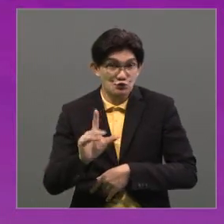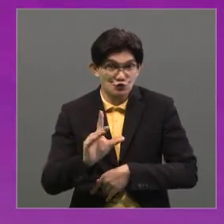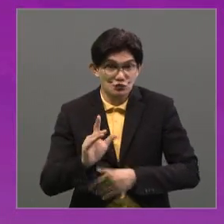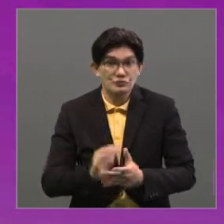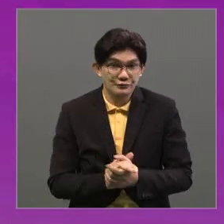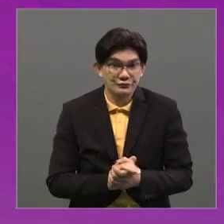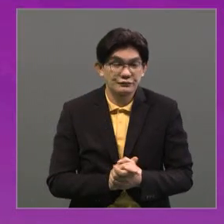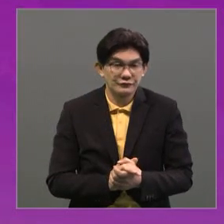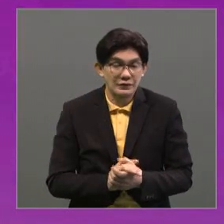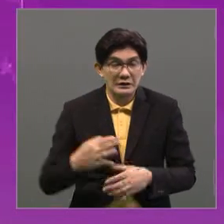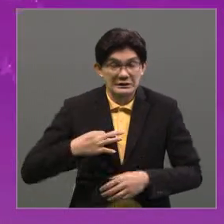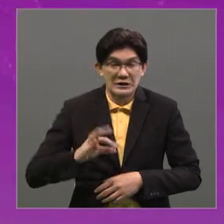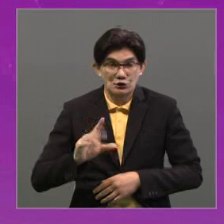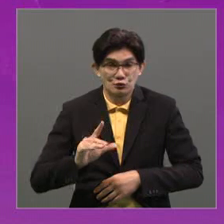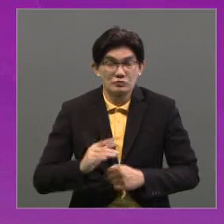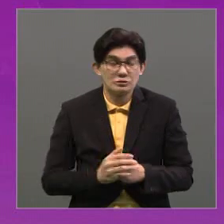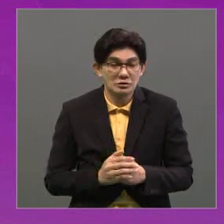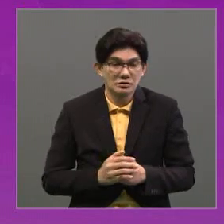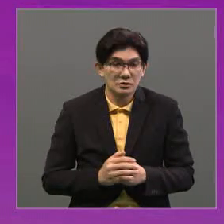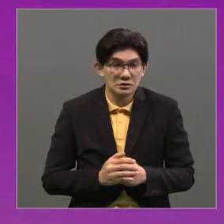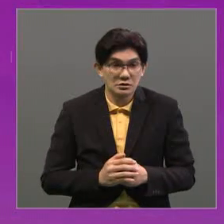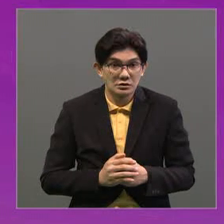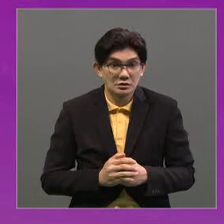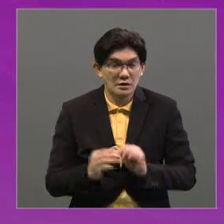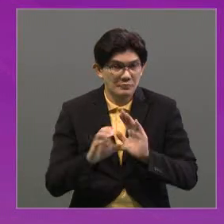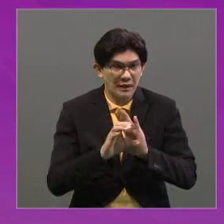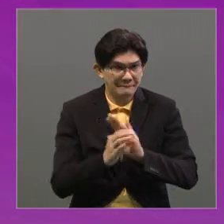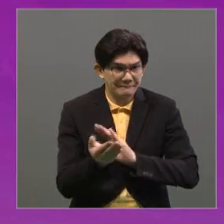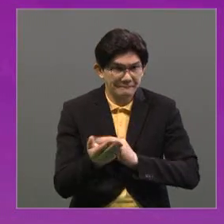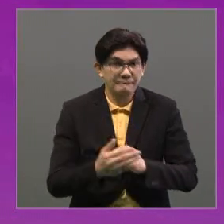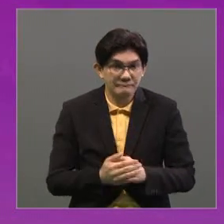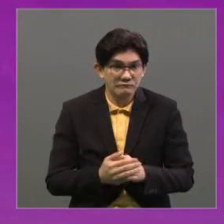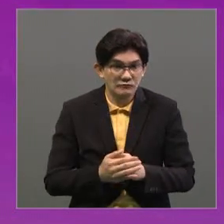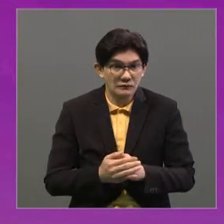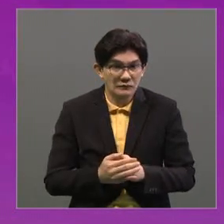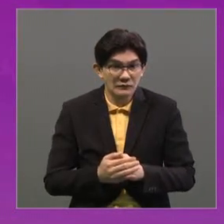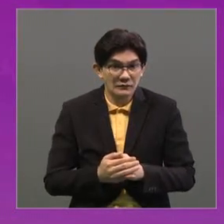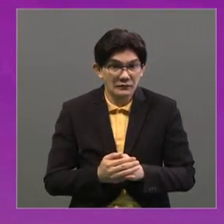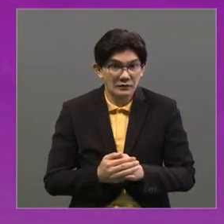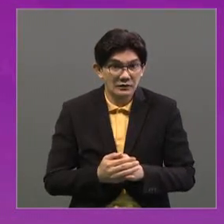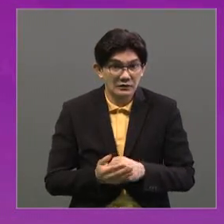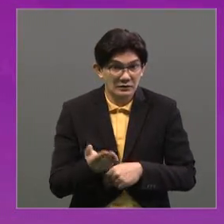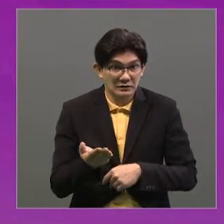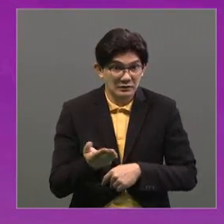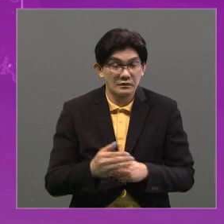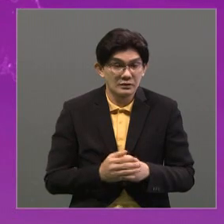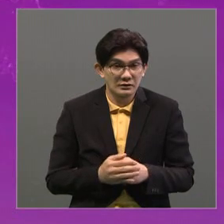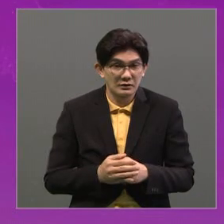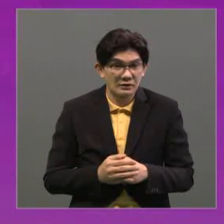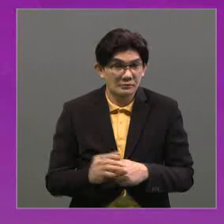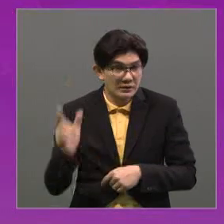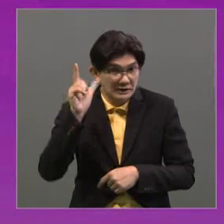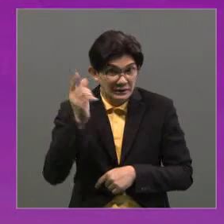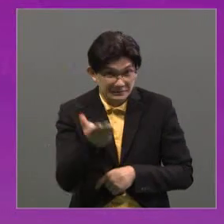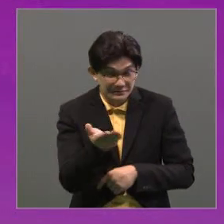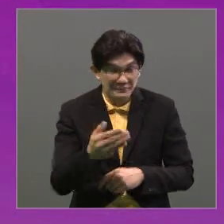พ นะใส่เสื้อสีชมพู ใส่เสื้อสีชมพูแล้วมันมีอีกรูปหนึ่งด้วยนะเป็นคุณพายเป็นคุณประพัฒน์คนเดียวเต็มๆเลยกับคุณทักษิณ น